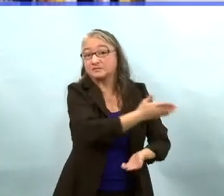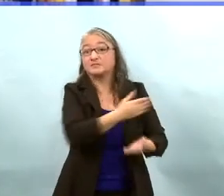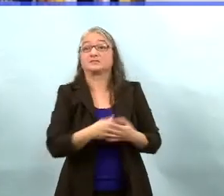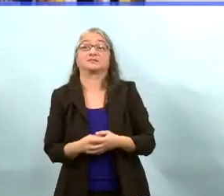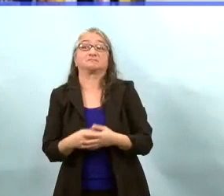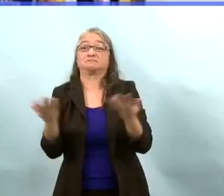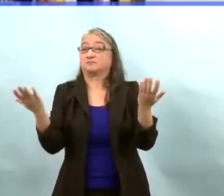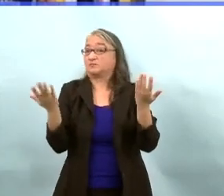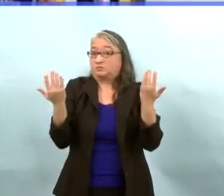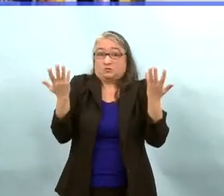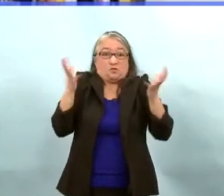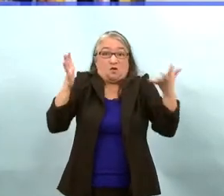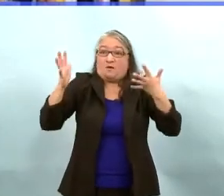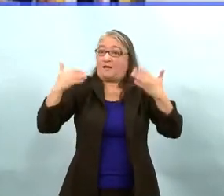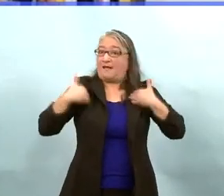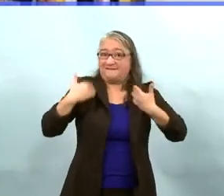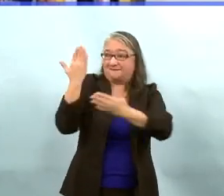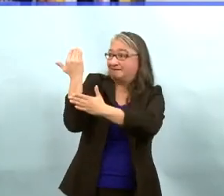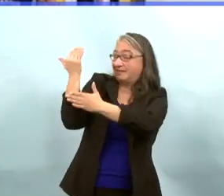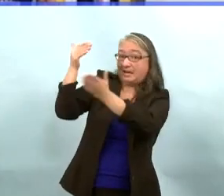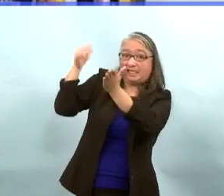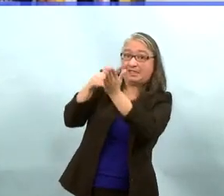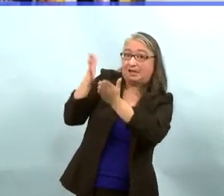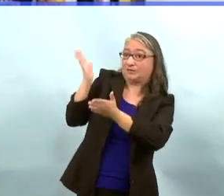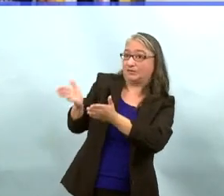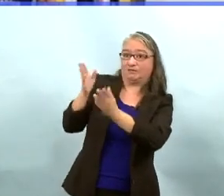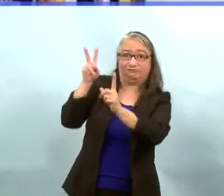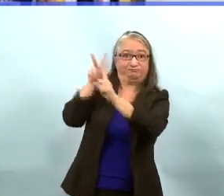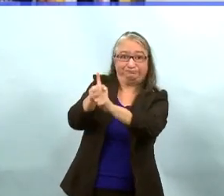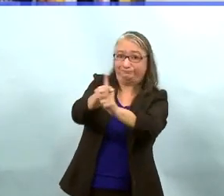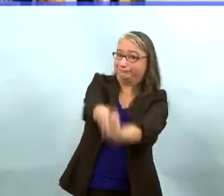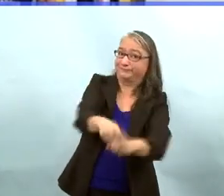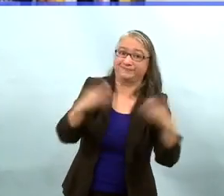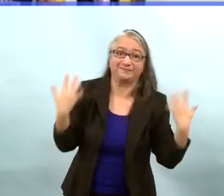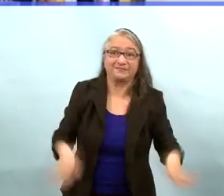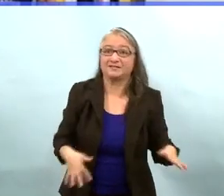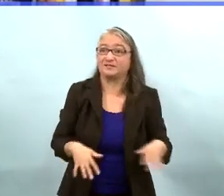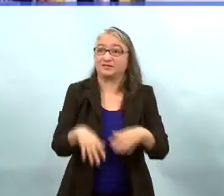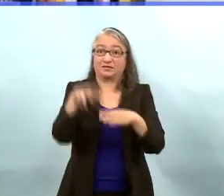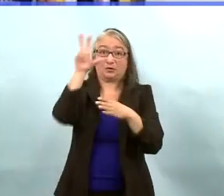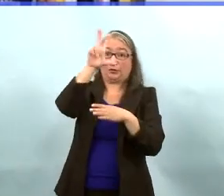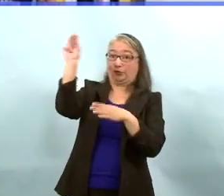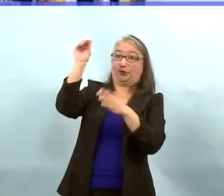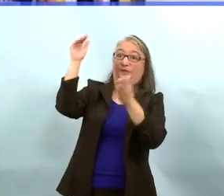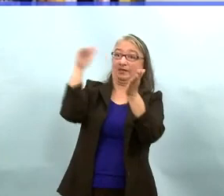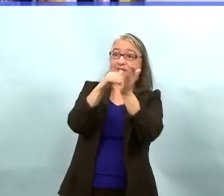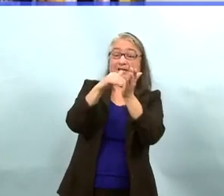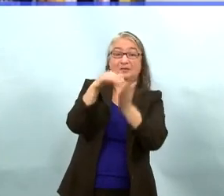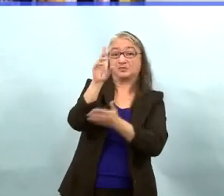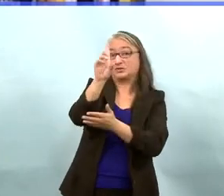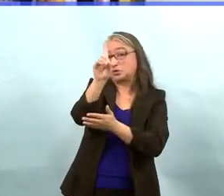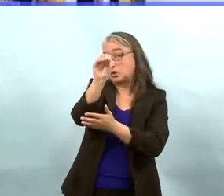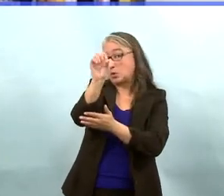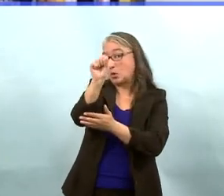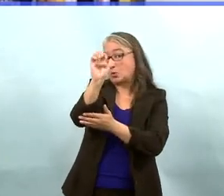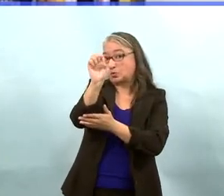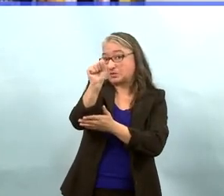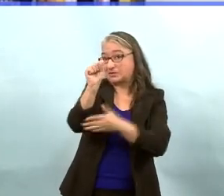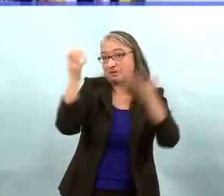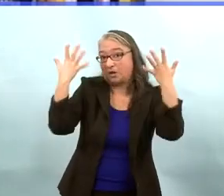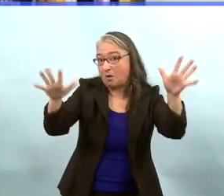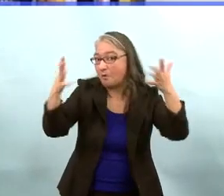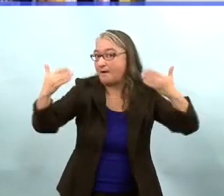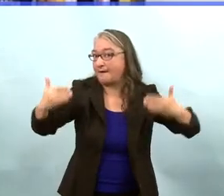également que nous avons 30 000 doses qui ont été réservées pour être envoyées dans les pharmacies, les cabinets de médecins. Donc ça va être